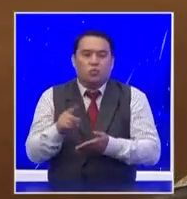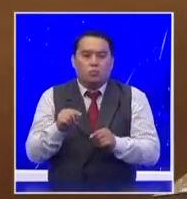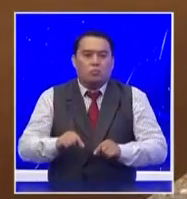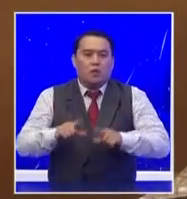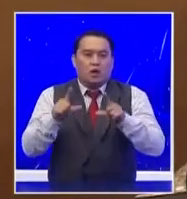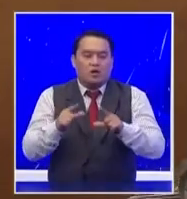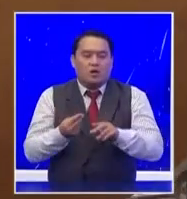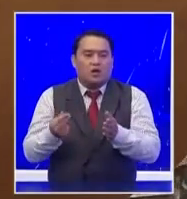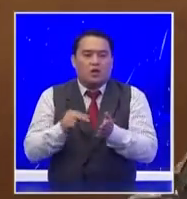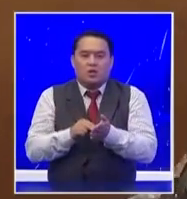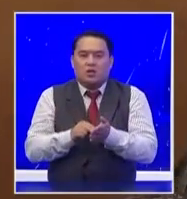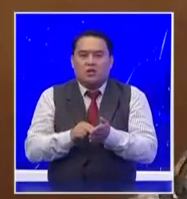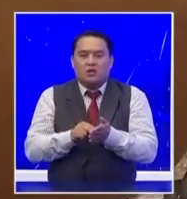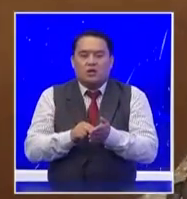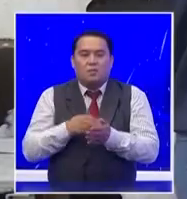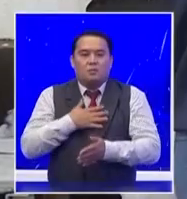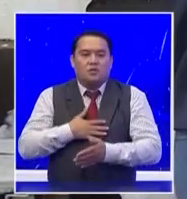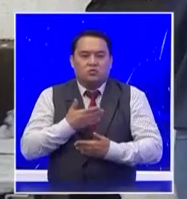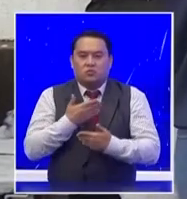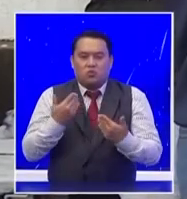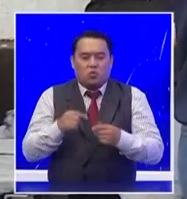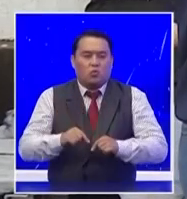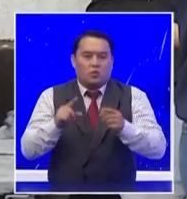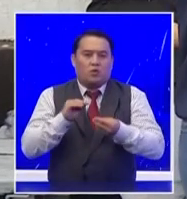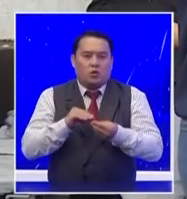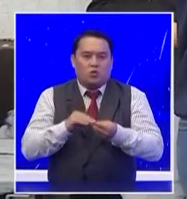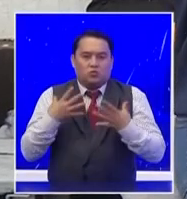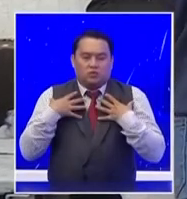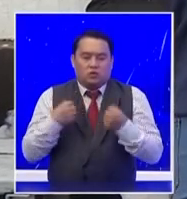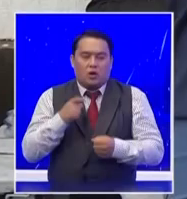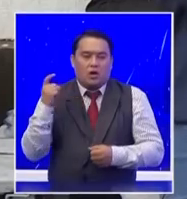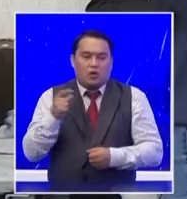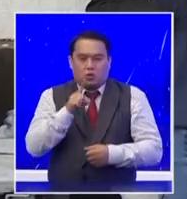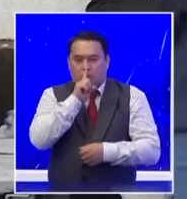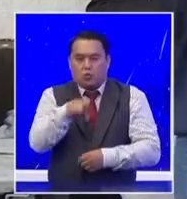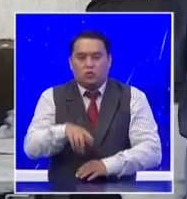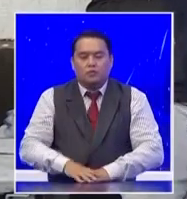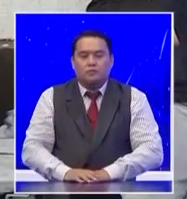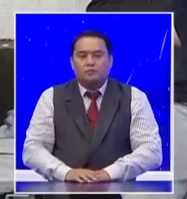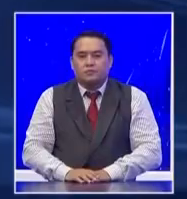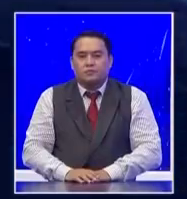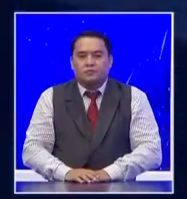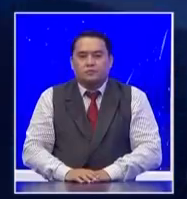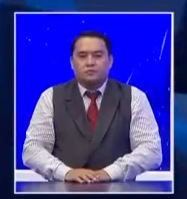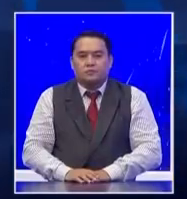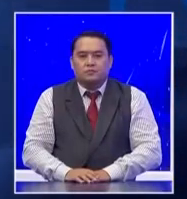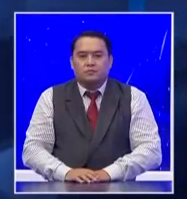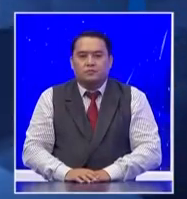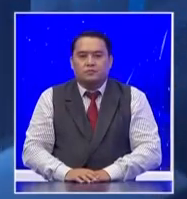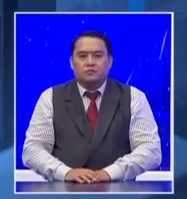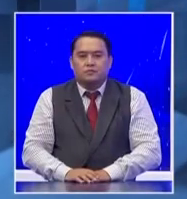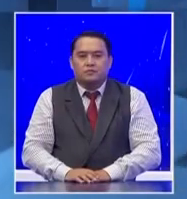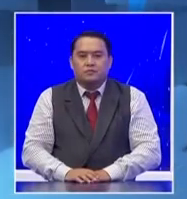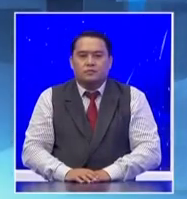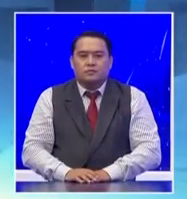подорожание данного продукта не сильно беспокоит потребителей. На здоровье экономить не будем, говорят талдыкурганцы. Ануар